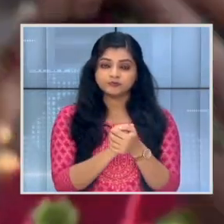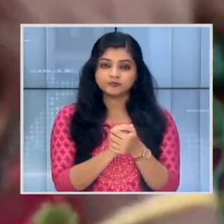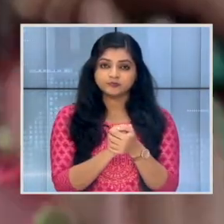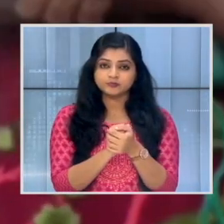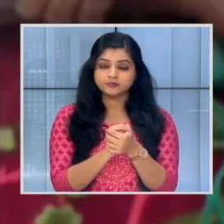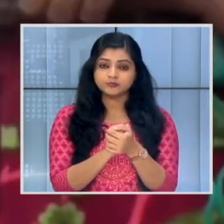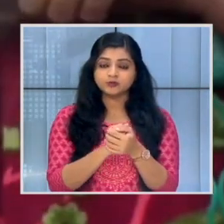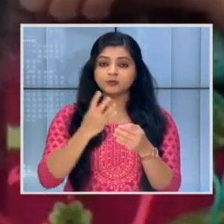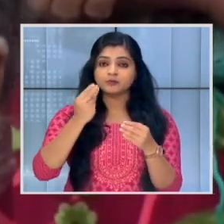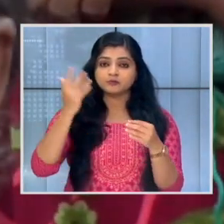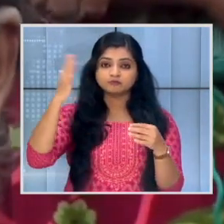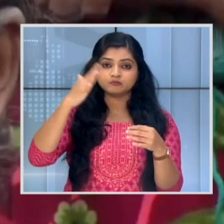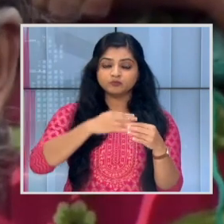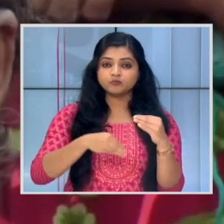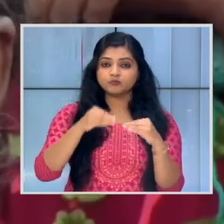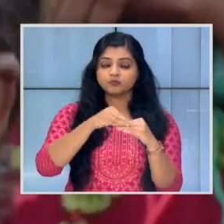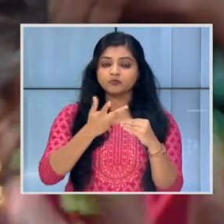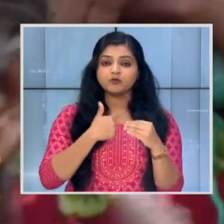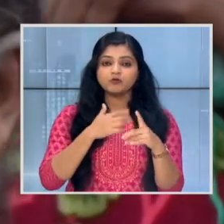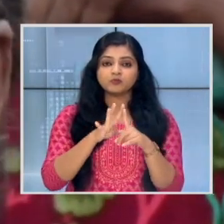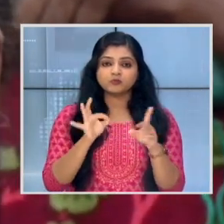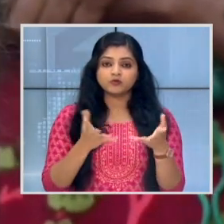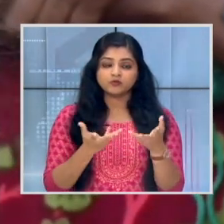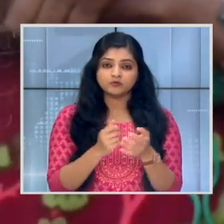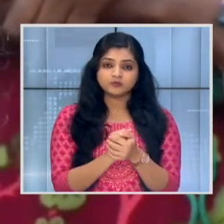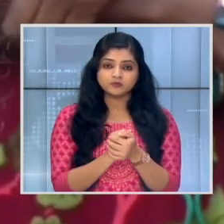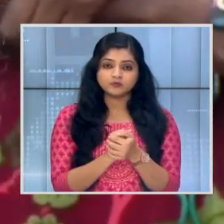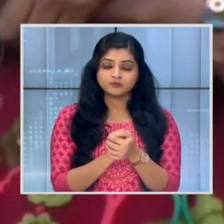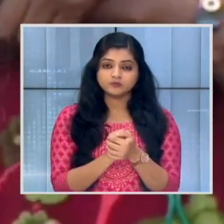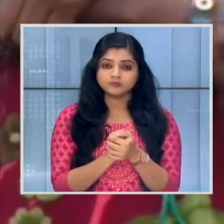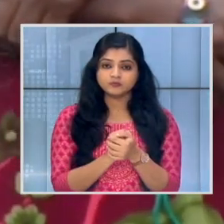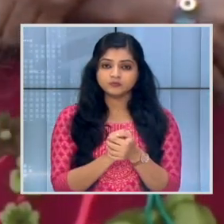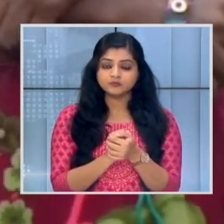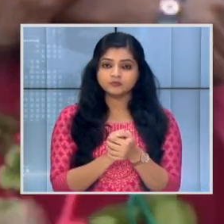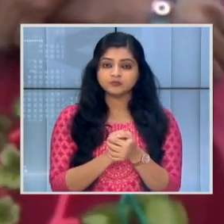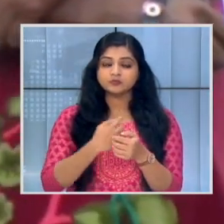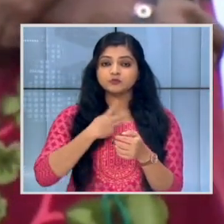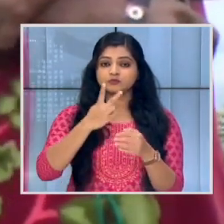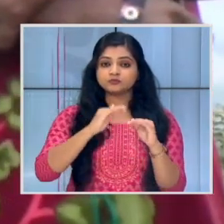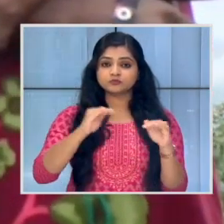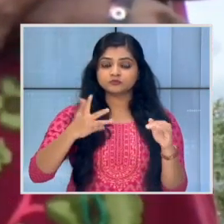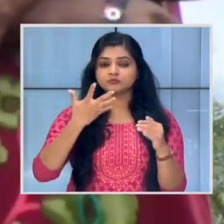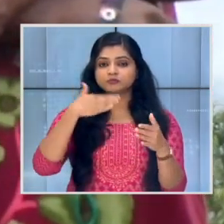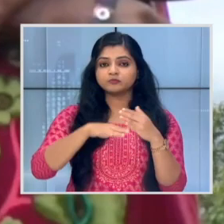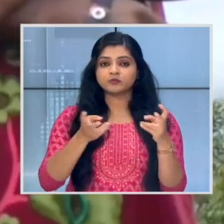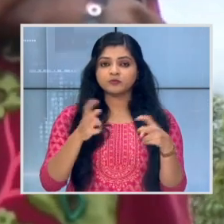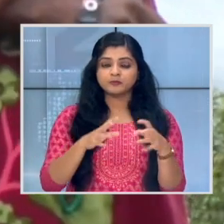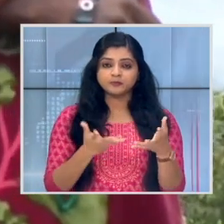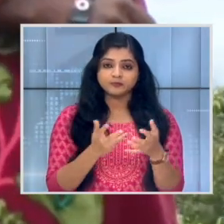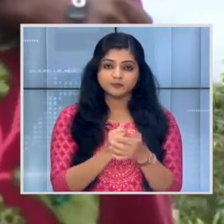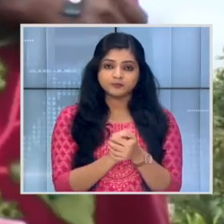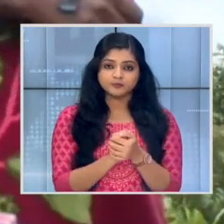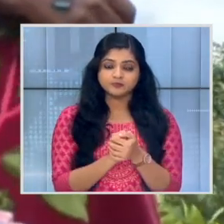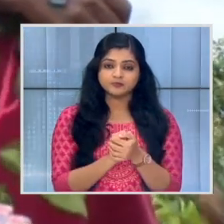ഈ മണ്ണിങ്ങനെ ഇടിഞ്ഞു പോയെങ്കിൽ എന്ത് ചെയ്യും? പോയില്ലേ, എന്റെ രണ്ടു മക്കളും അവർ പോയില്ലേ,